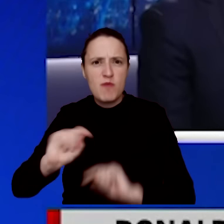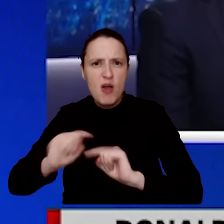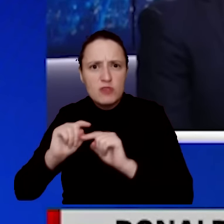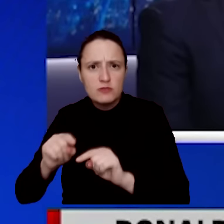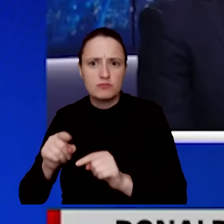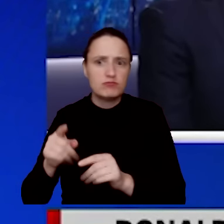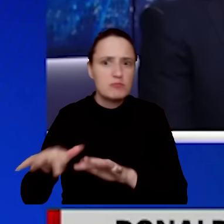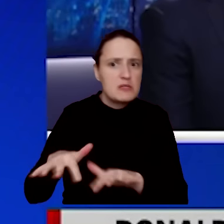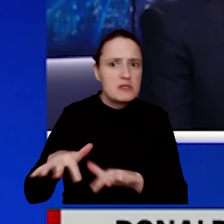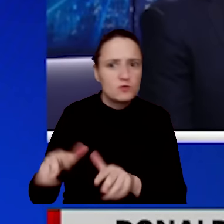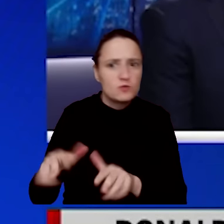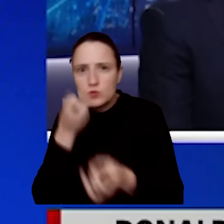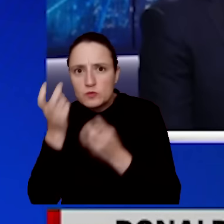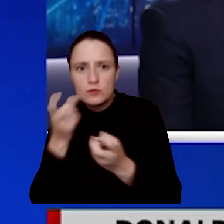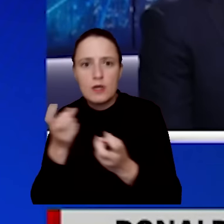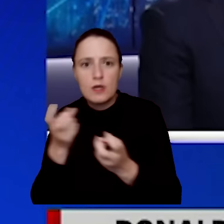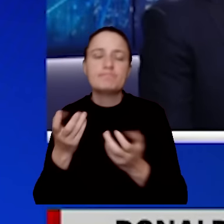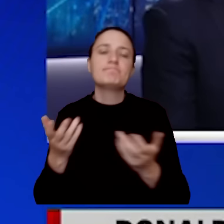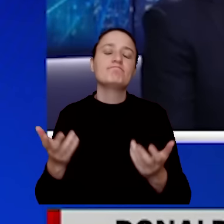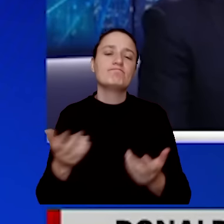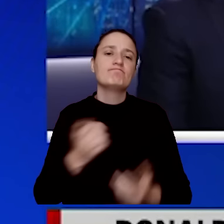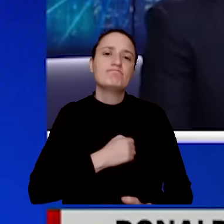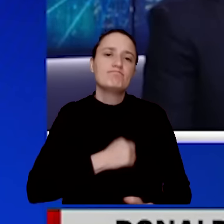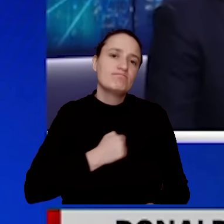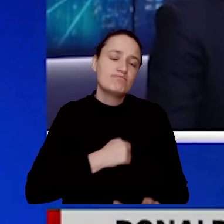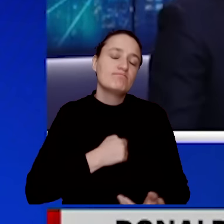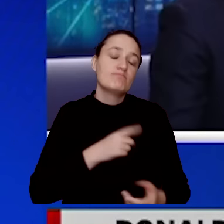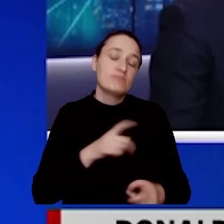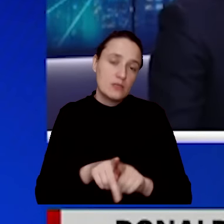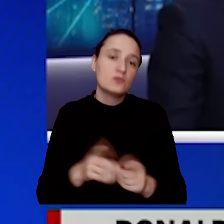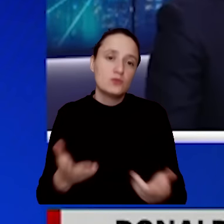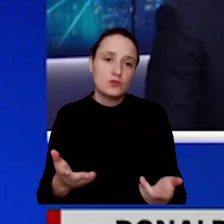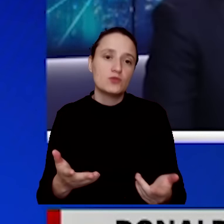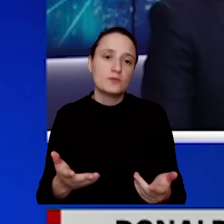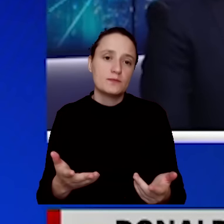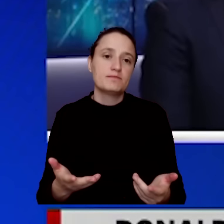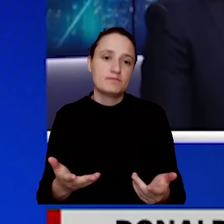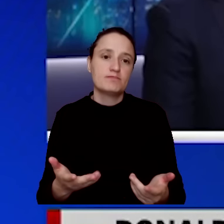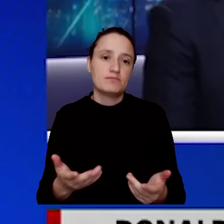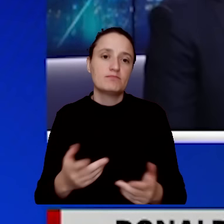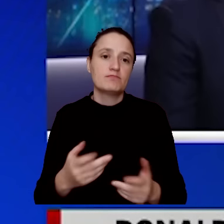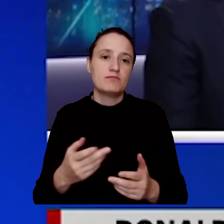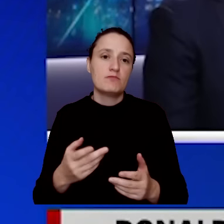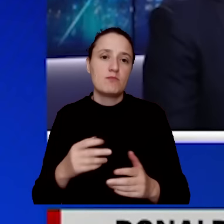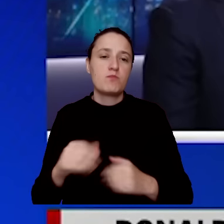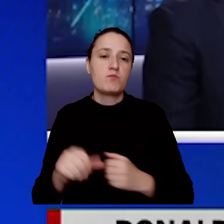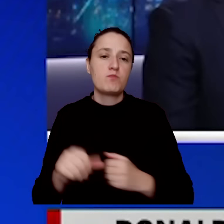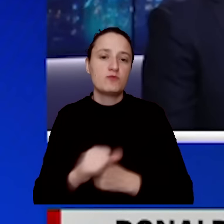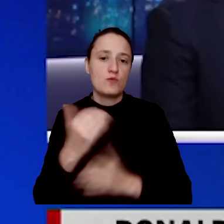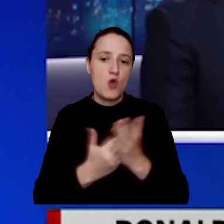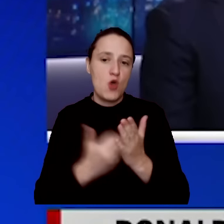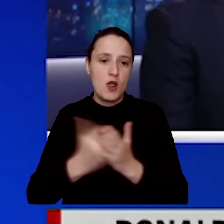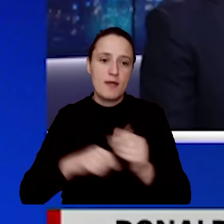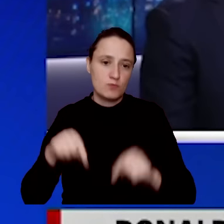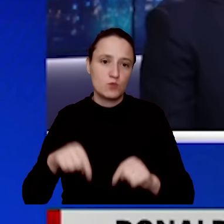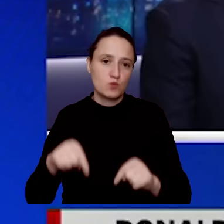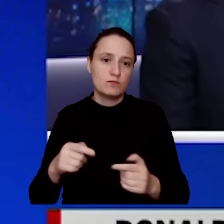miejsca. Niestety też za pośrednictwem tego programu, tej anteny, też się chcę zwrócić do tych